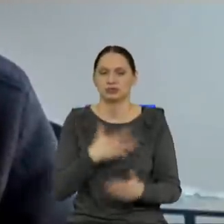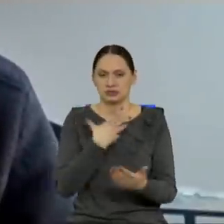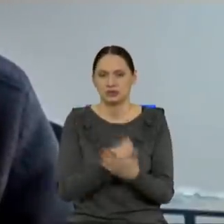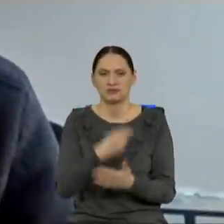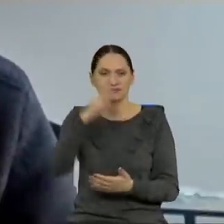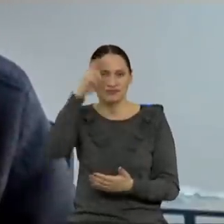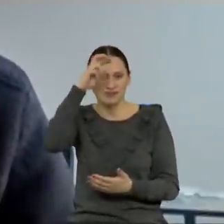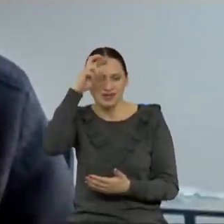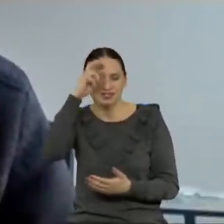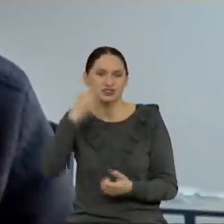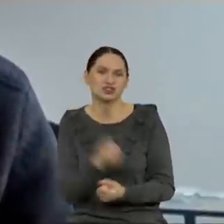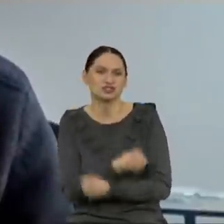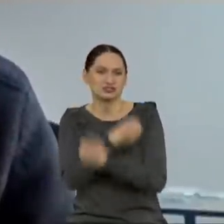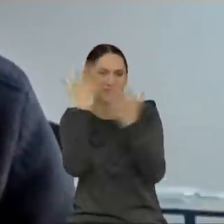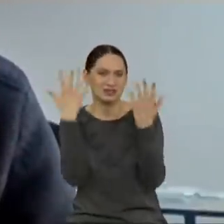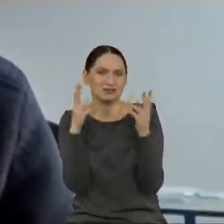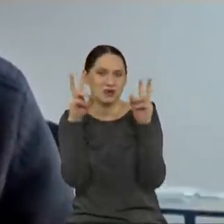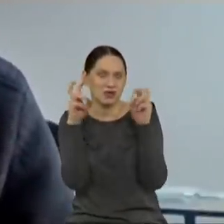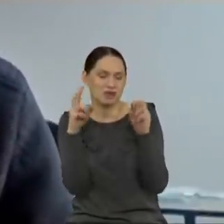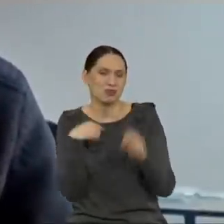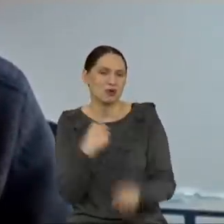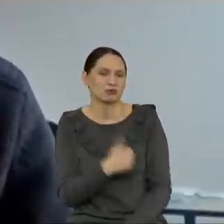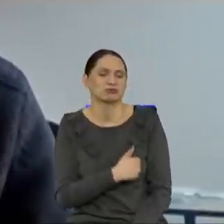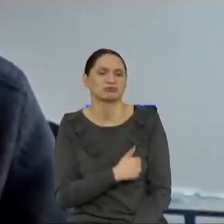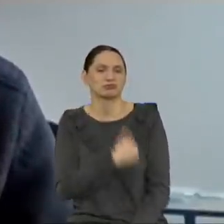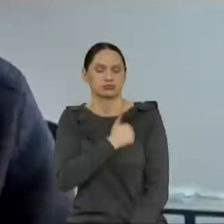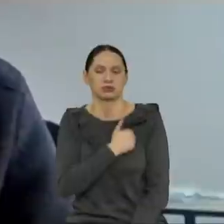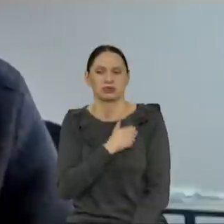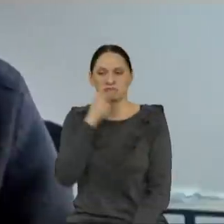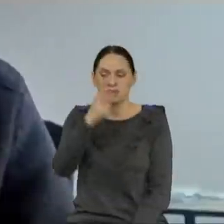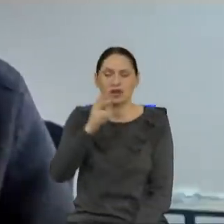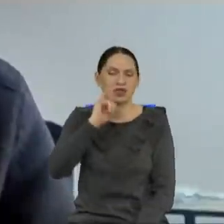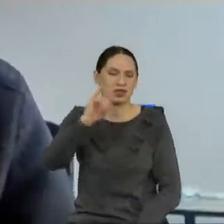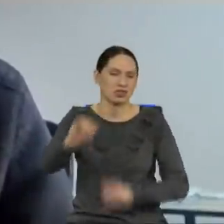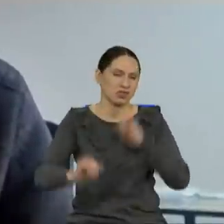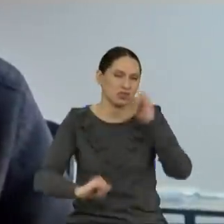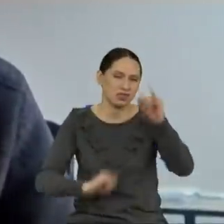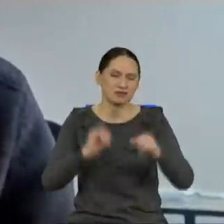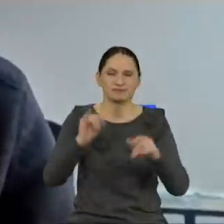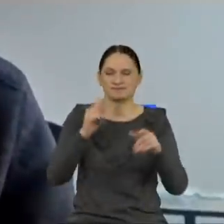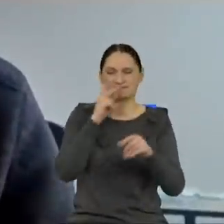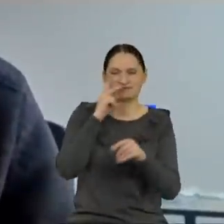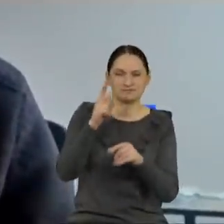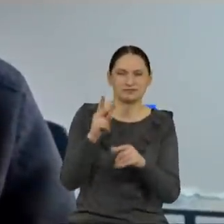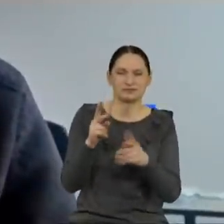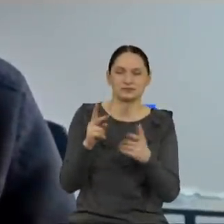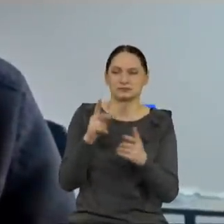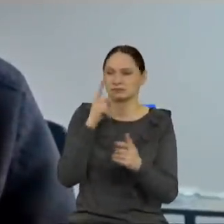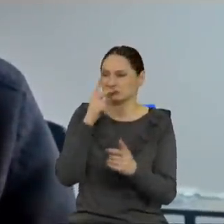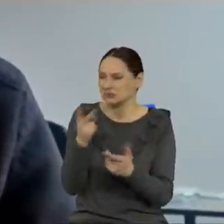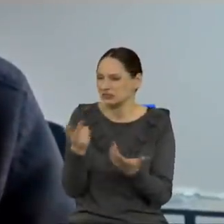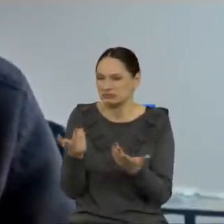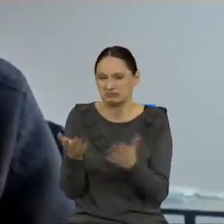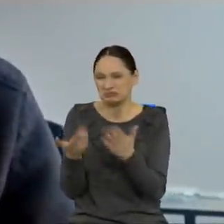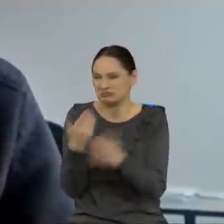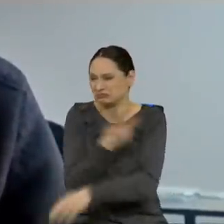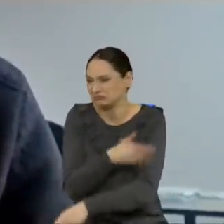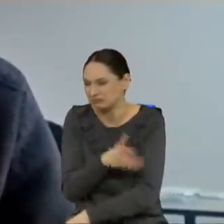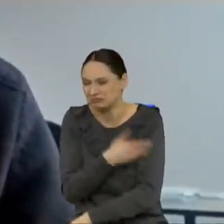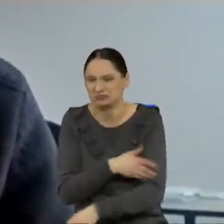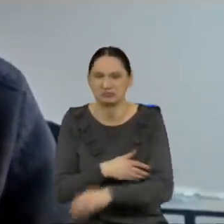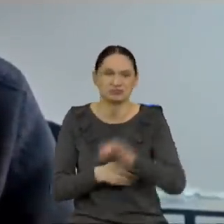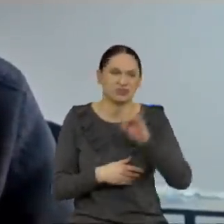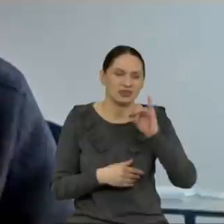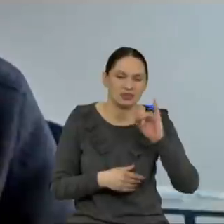savo švietimo sistema, o ne nuolat matyti tam tikrus kažkokius kontekstus, kurie tą švietimą